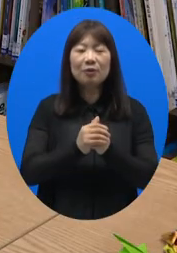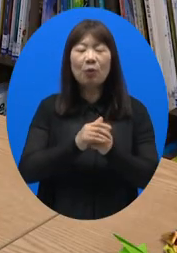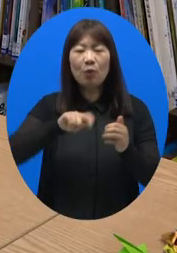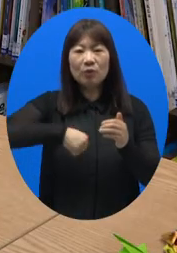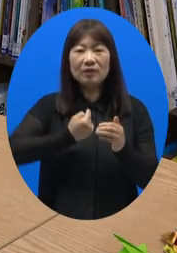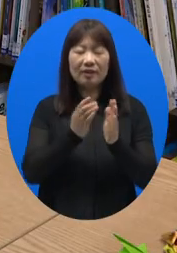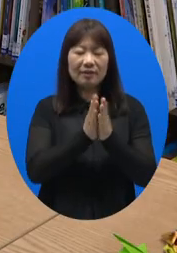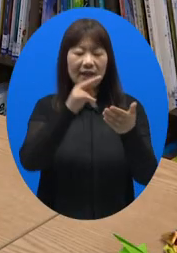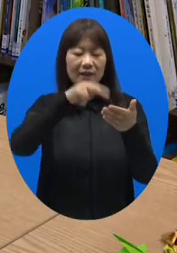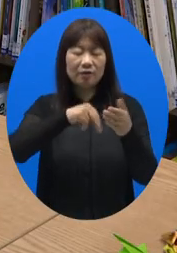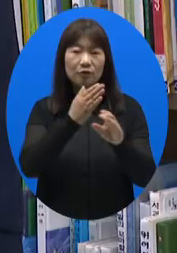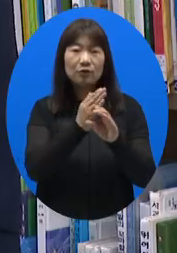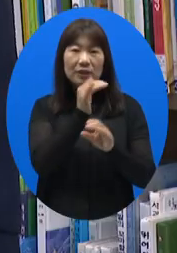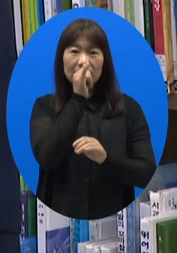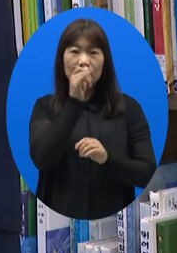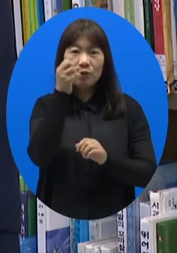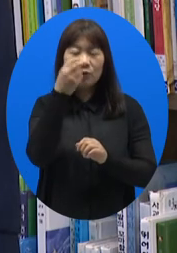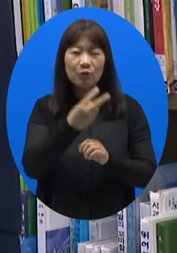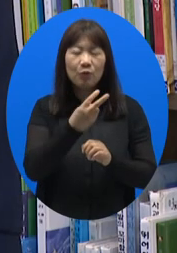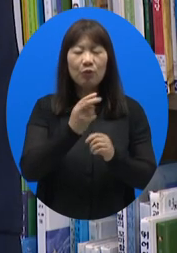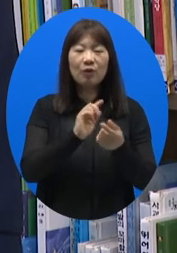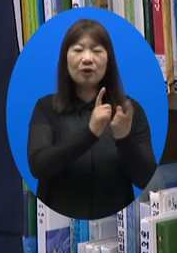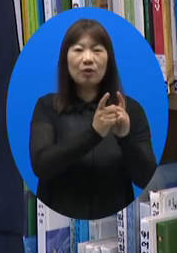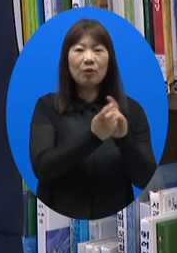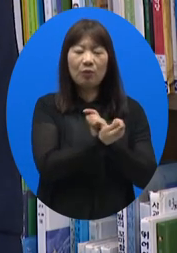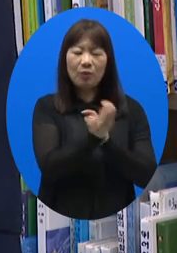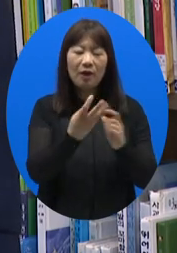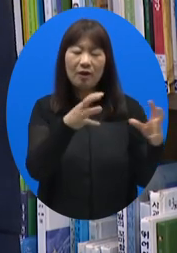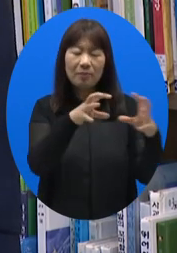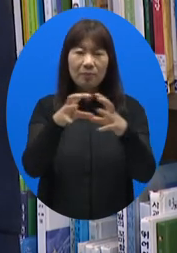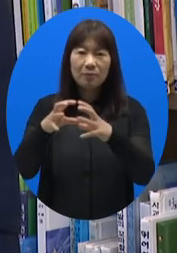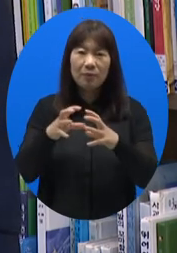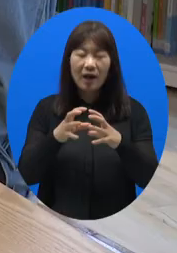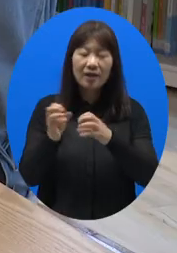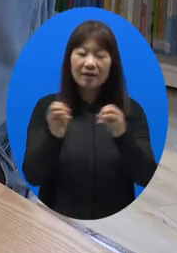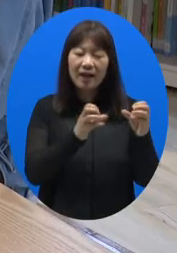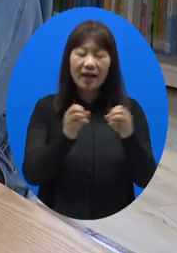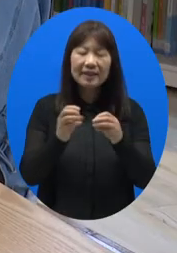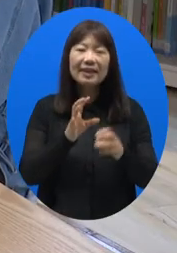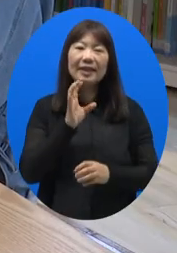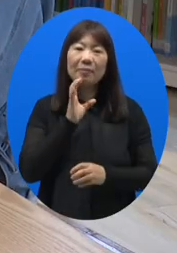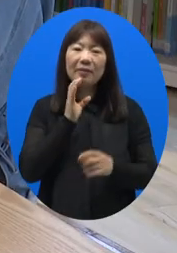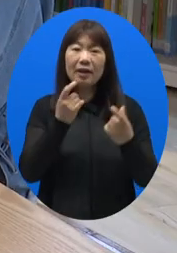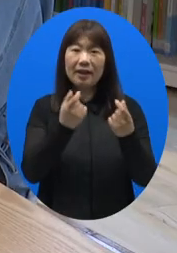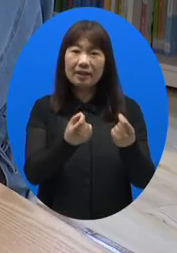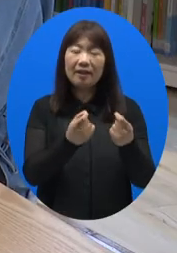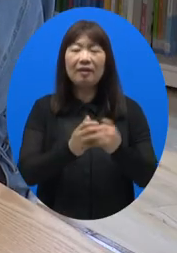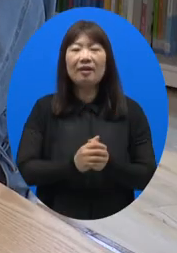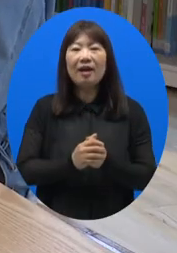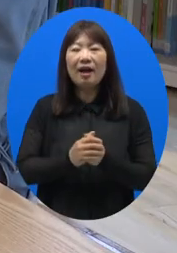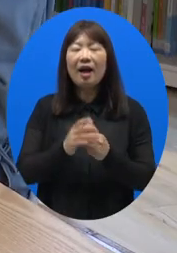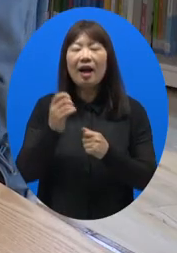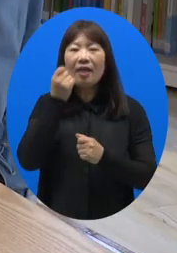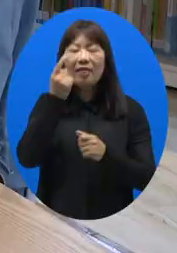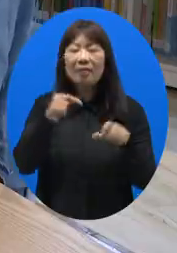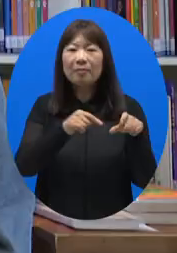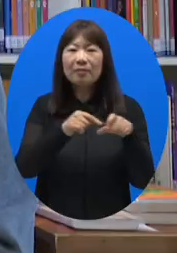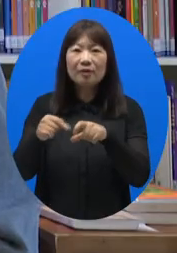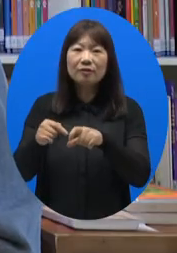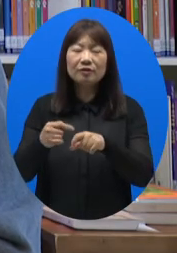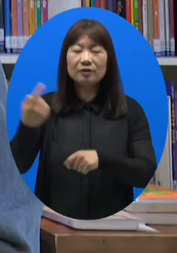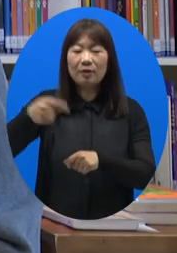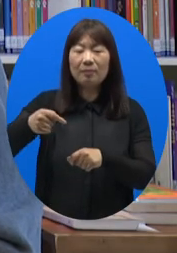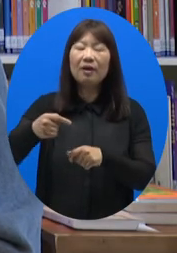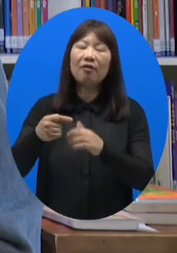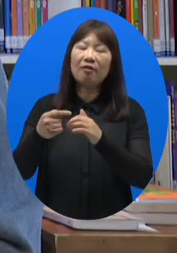내려가고 어느 때는 도란도란 이야기꽃이 피는 카페 같기도 합니다. 한달 평균 1,000명 내외 주민들이